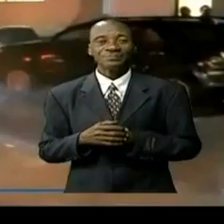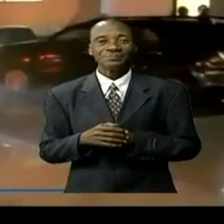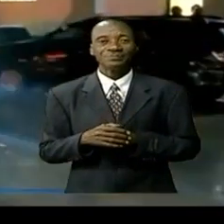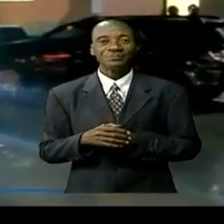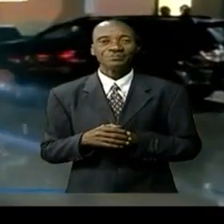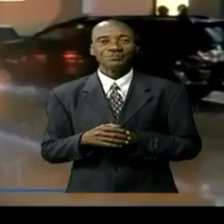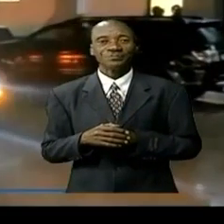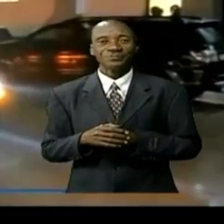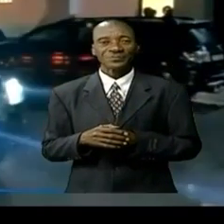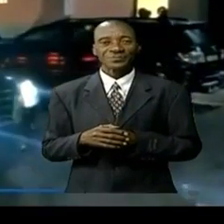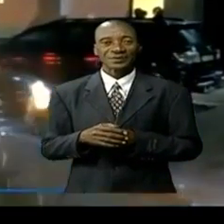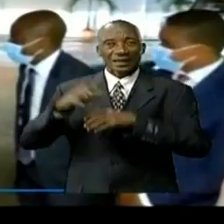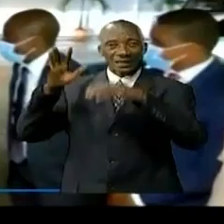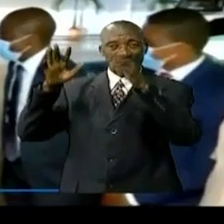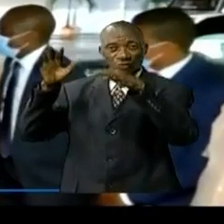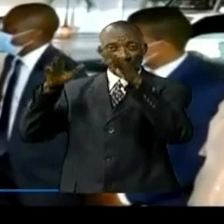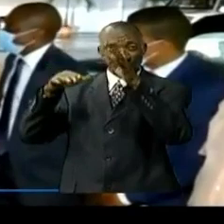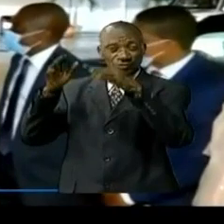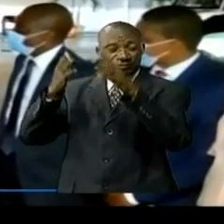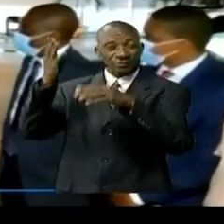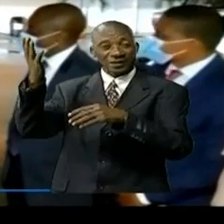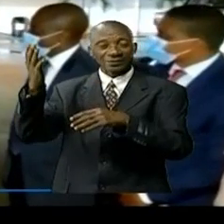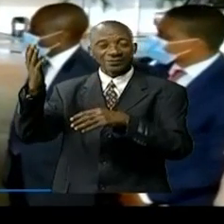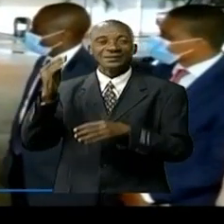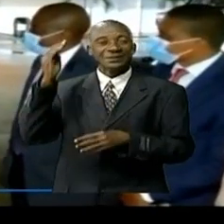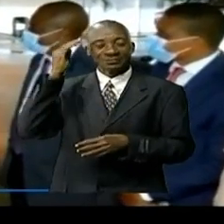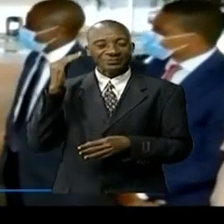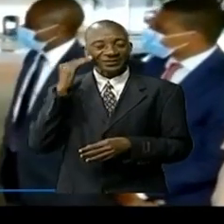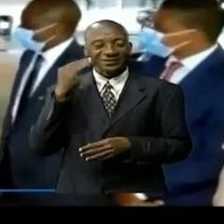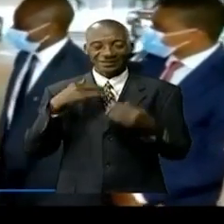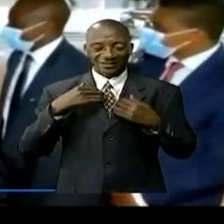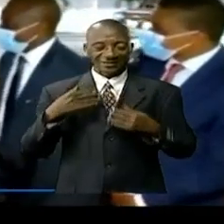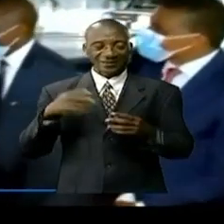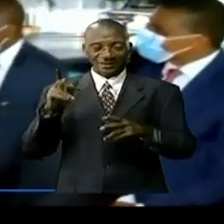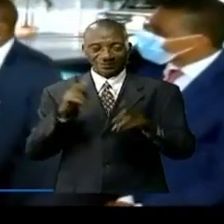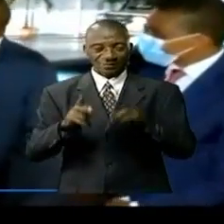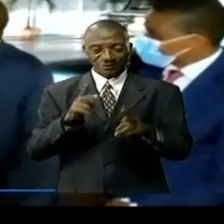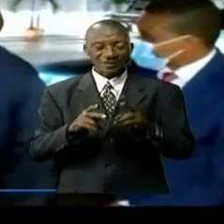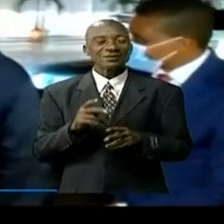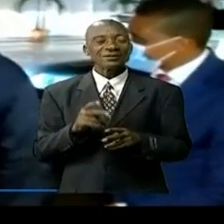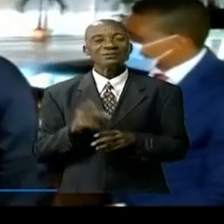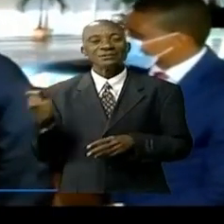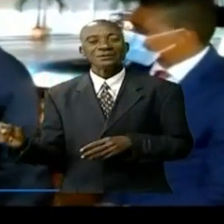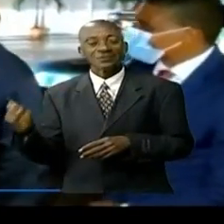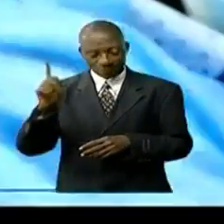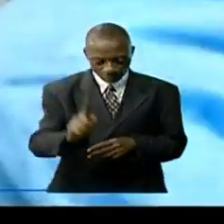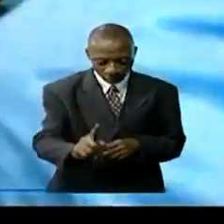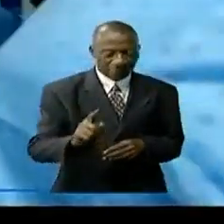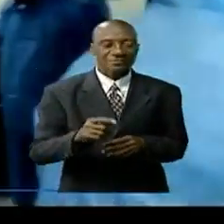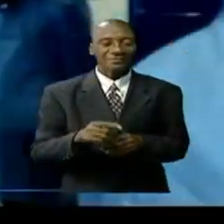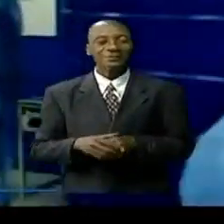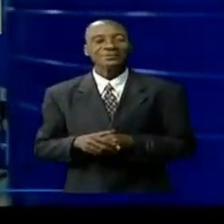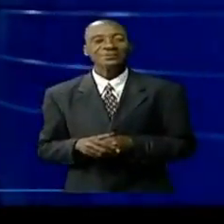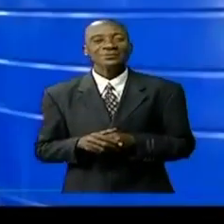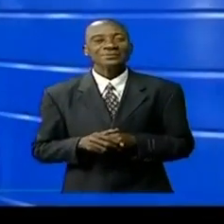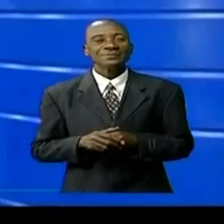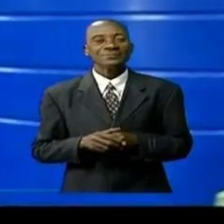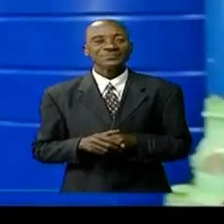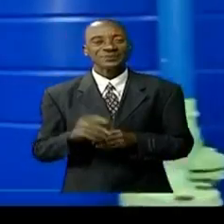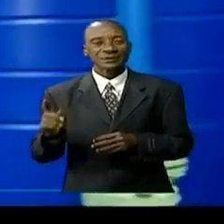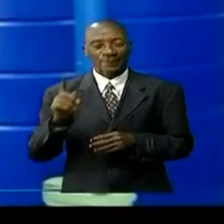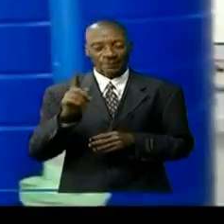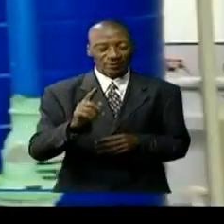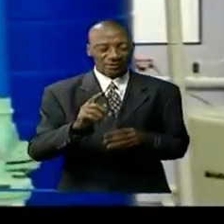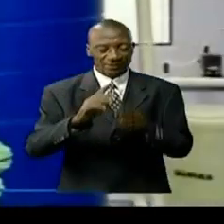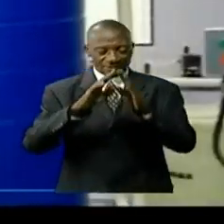pluie que le ministre de la Santé publique, Hygiène et Prévention, Dr Jean-Jacques Mbungani, s'est rendu au